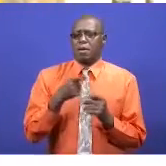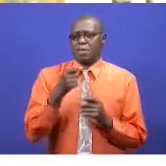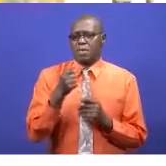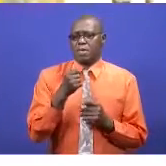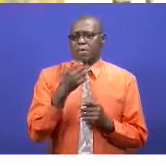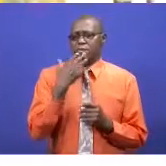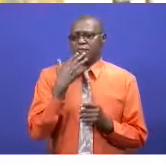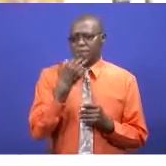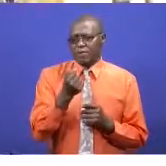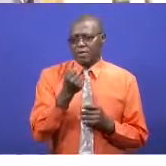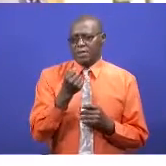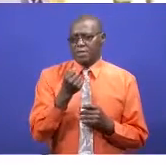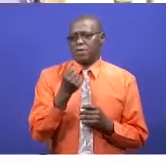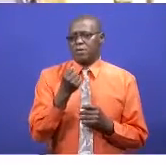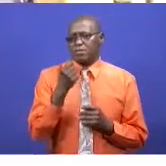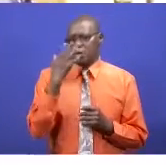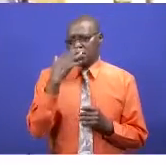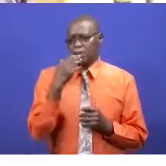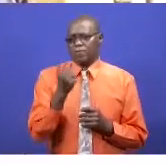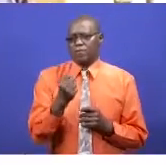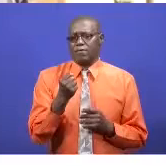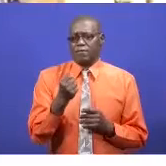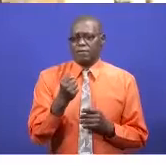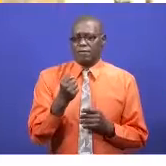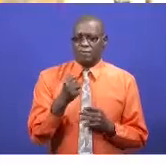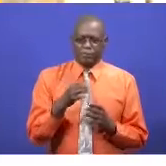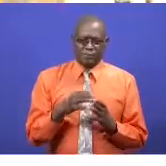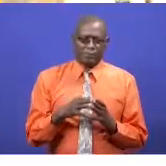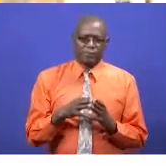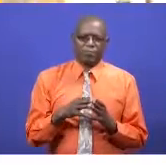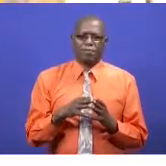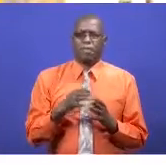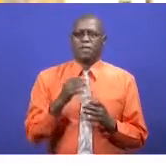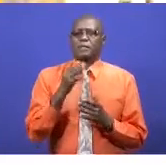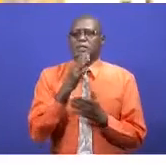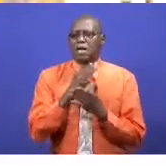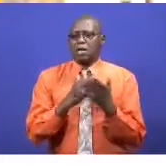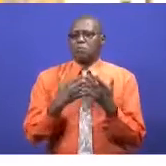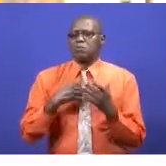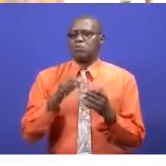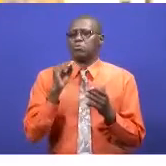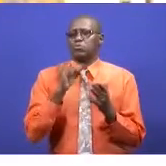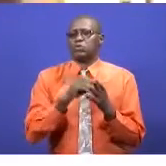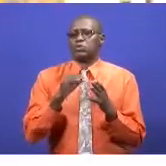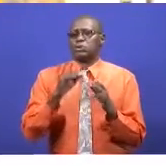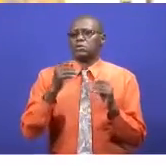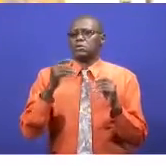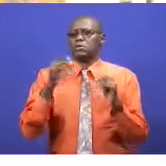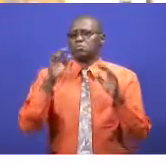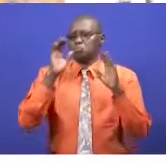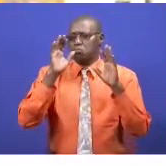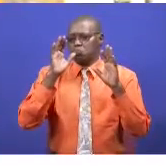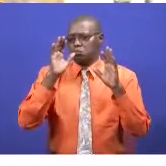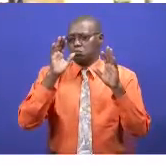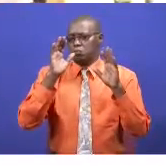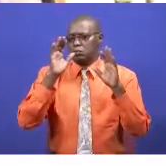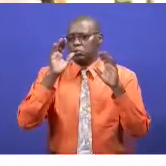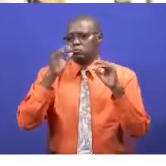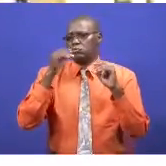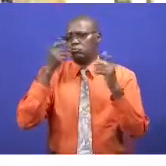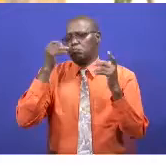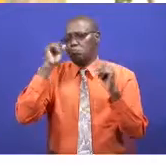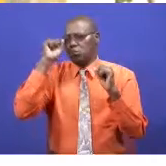5. Kuna watu pia wanaweka siasa ndani kusema ya kwamba serikali ilipe pesa mingi kuliko hiyo, serikali